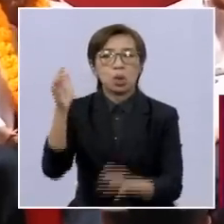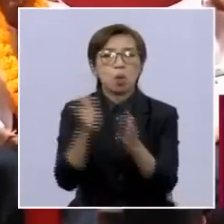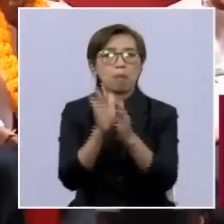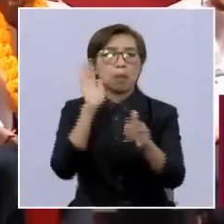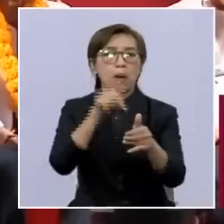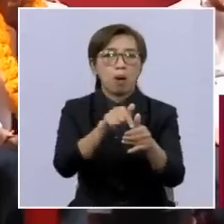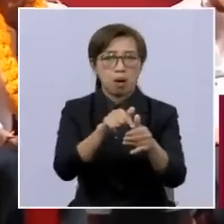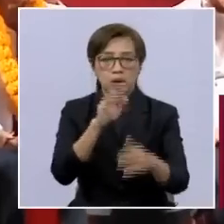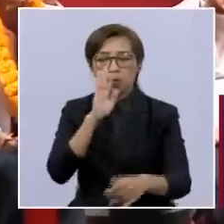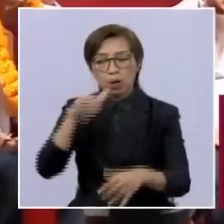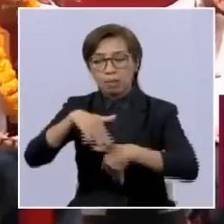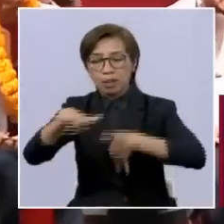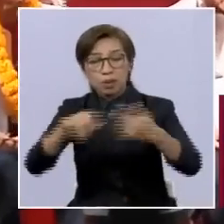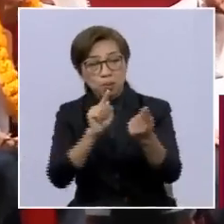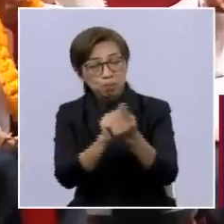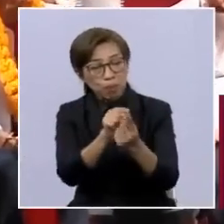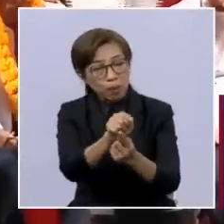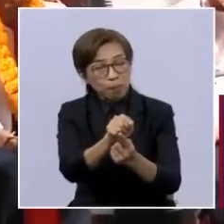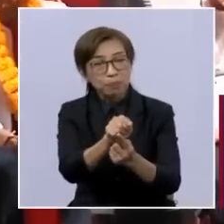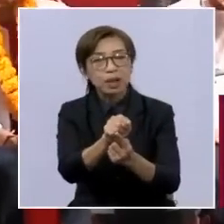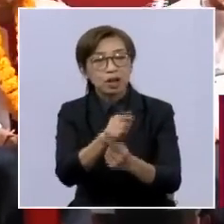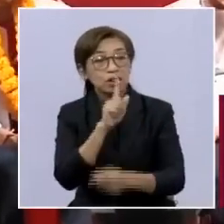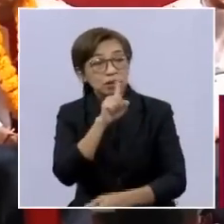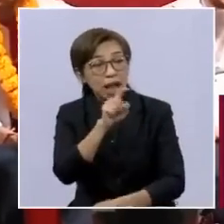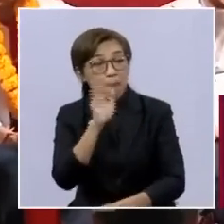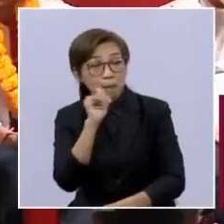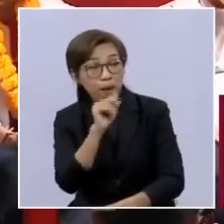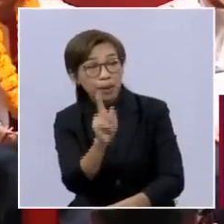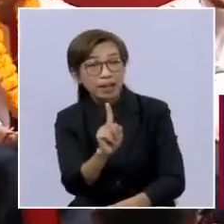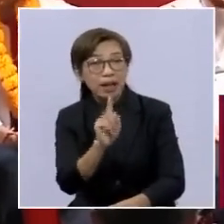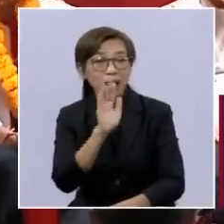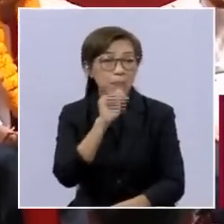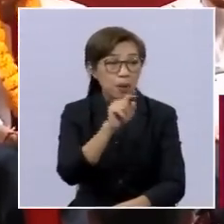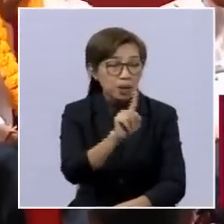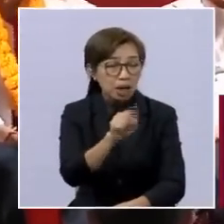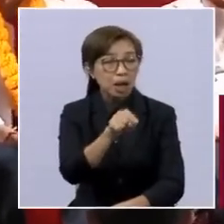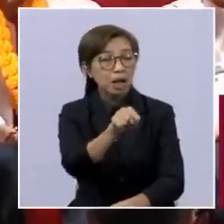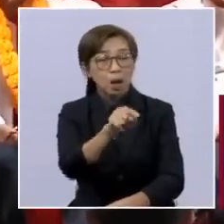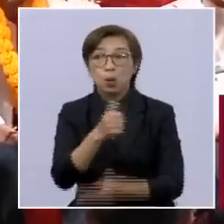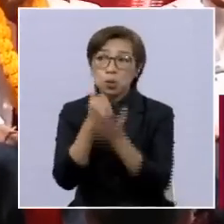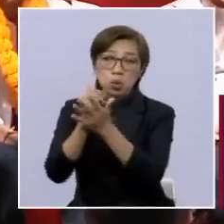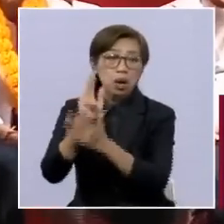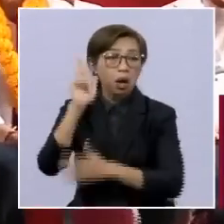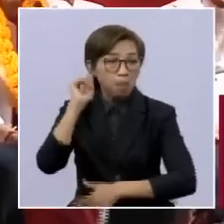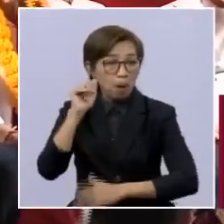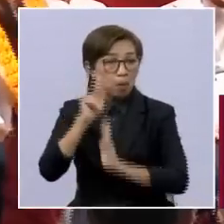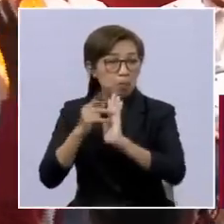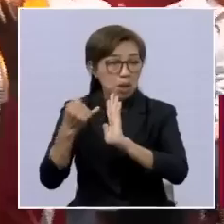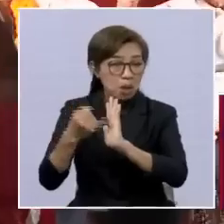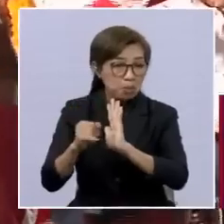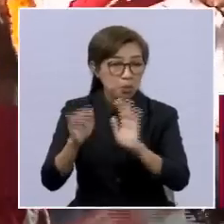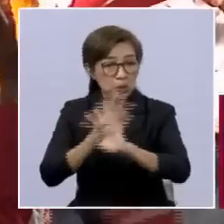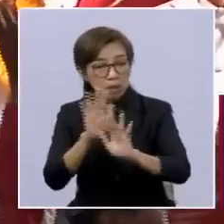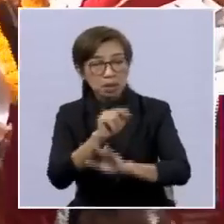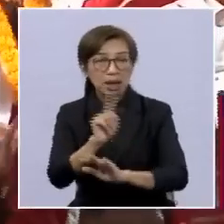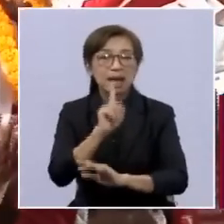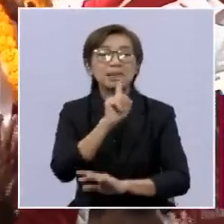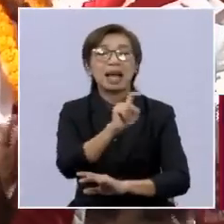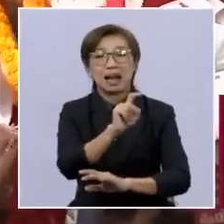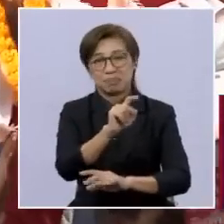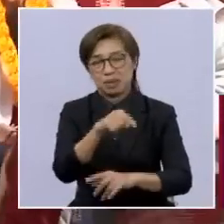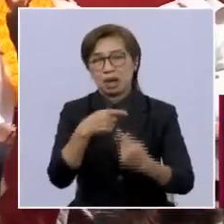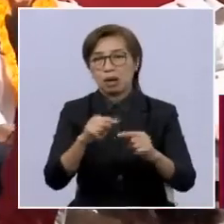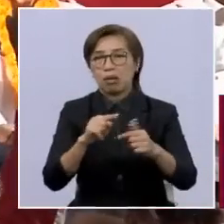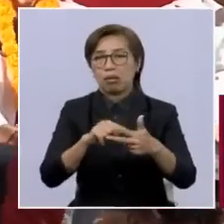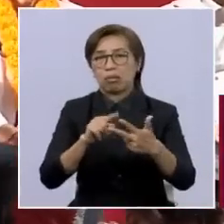จะเจอคุณอุ๊งอิ๊งที่ไหนเนี่ยก็ต้องถามถึงเรื่องคุณพ่อถามถึงเรื่องการนิรโทษกรรมกันตลอดและประสบการณ์เองที่อายุยังน้อย